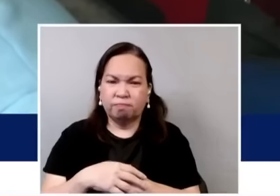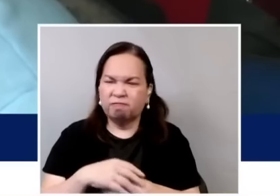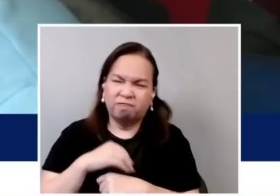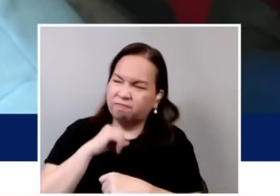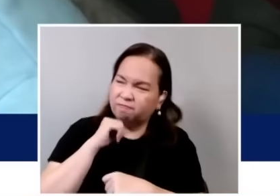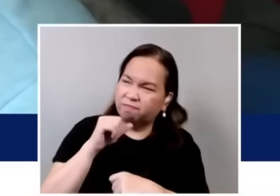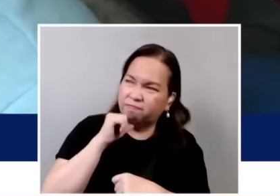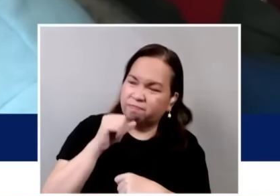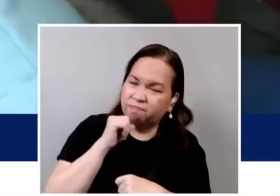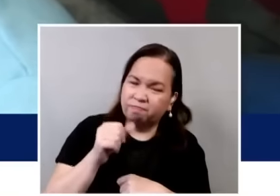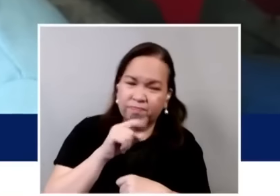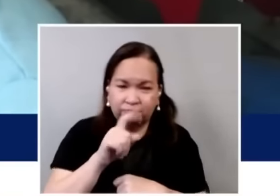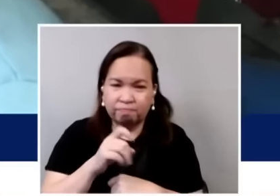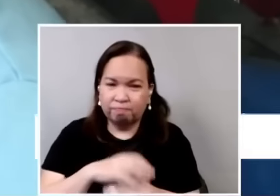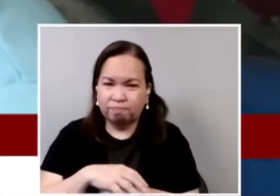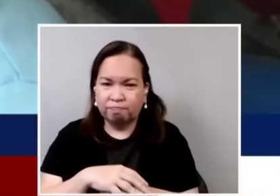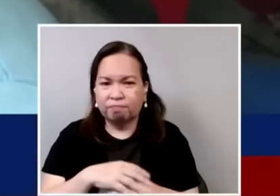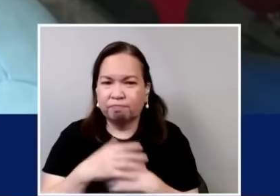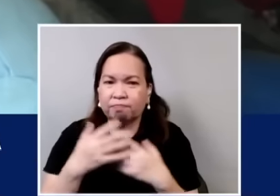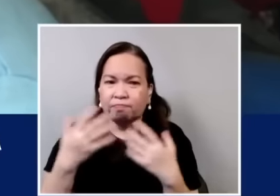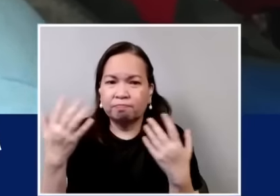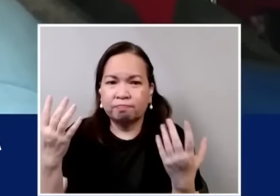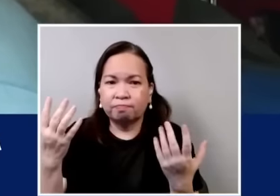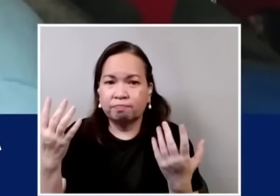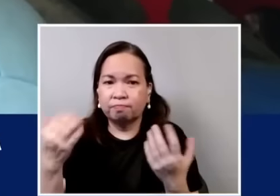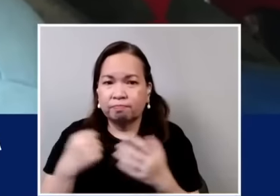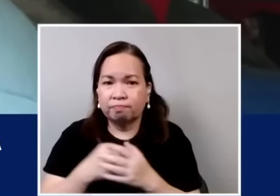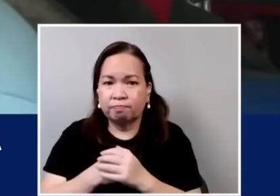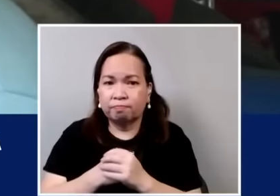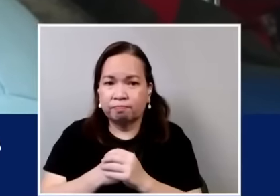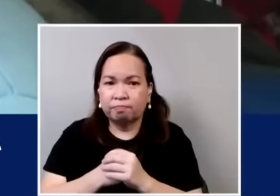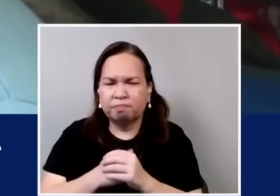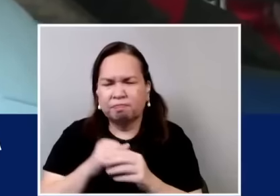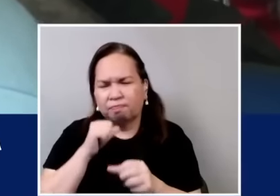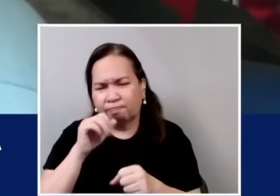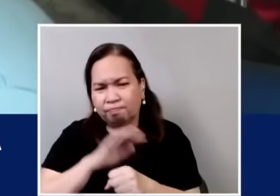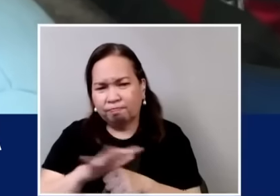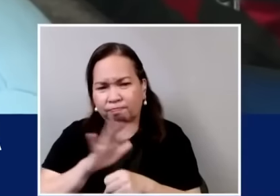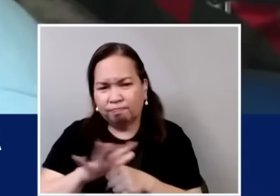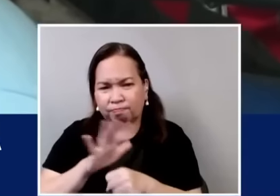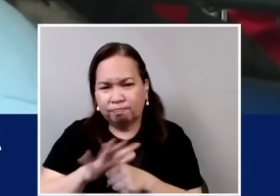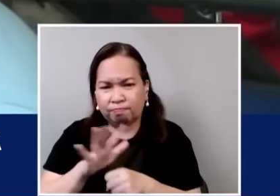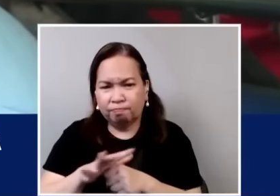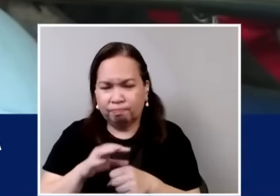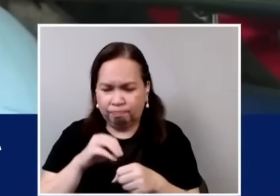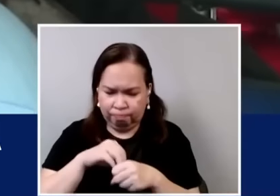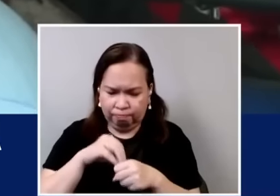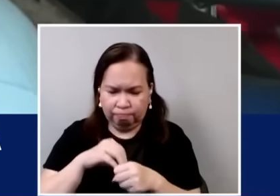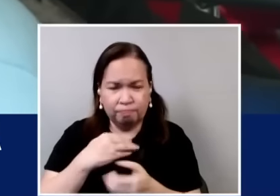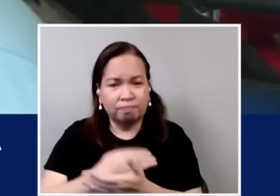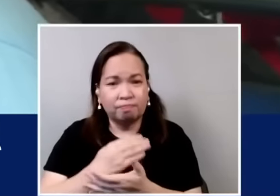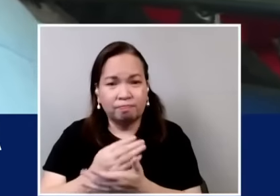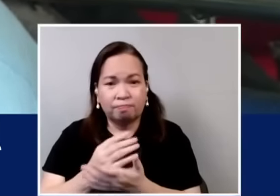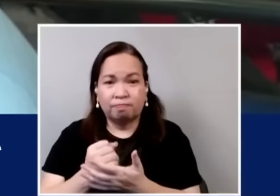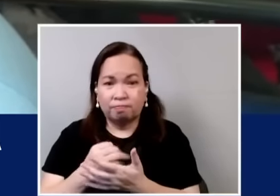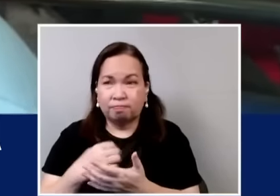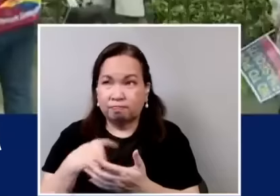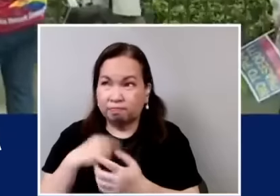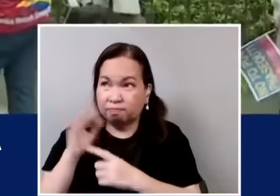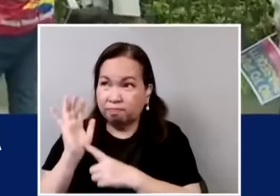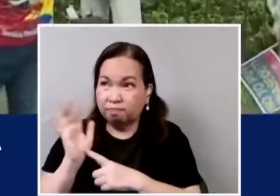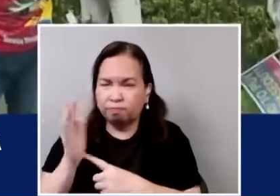Eh, wala po tayong sapat na budget sa bahay kapag hindi po tayo